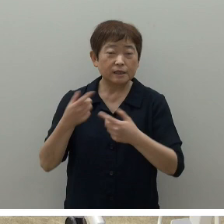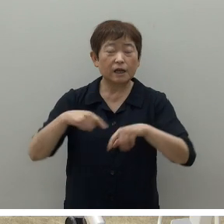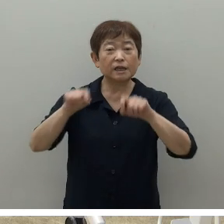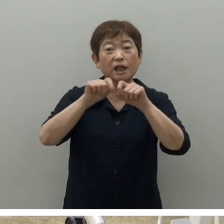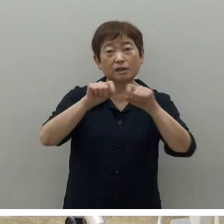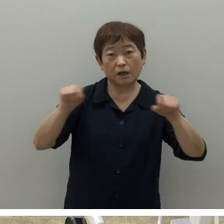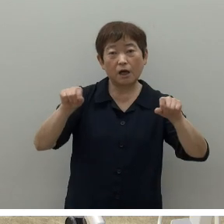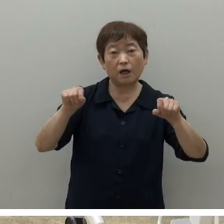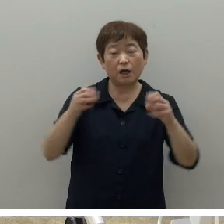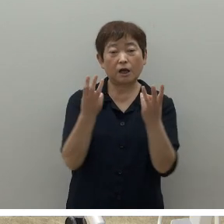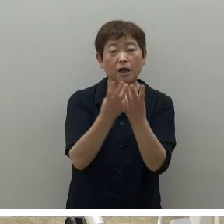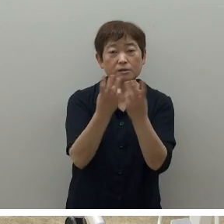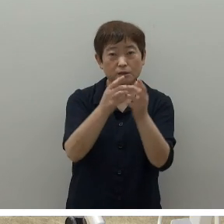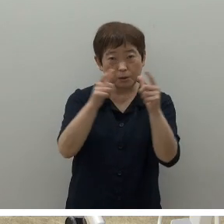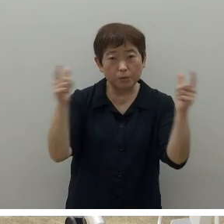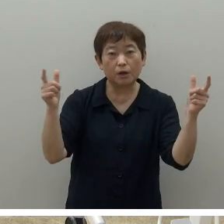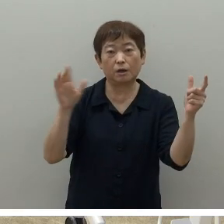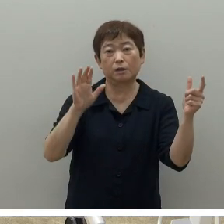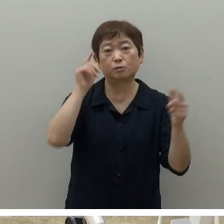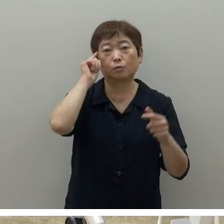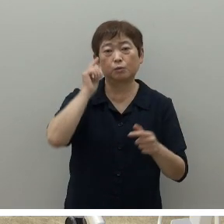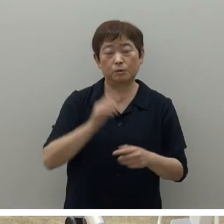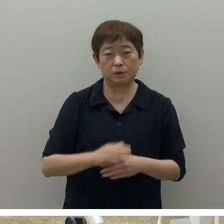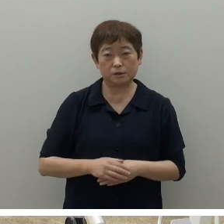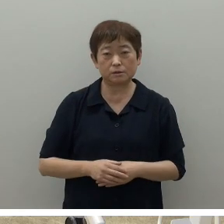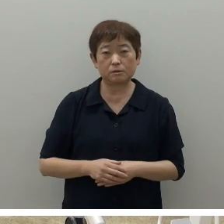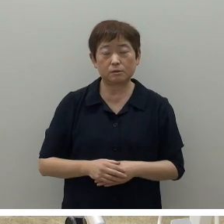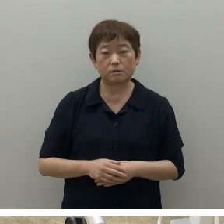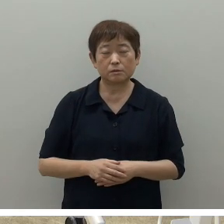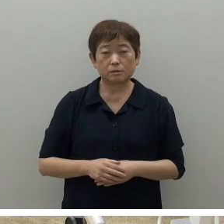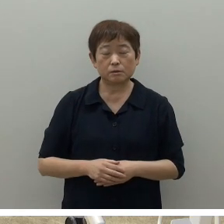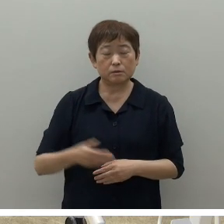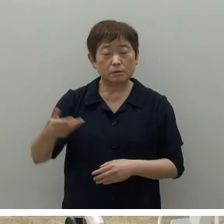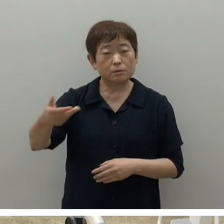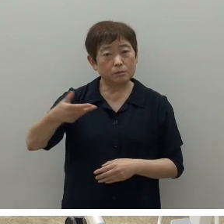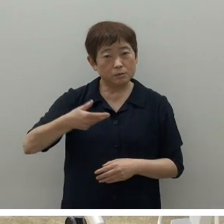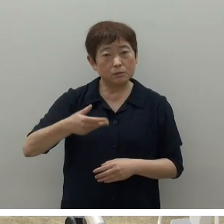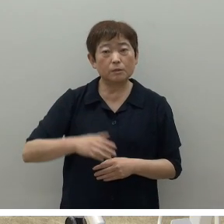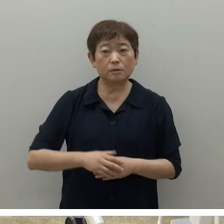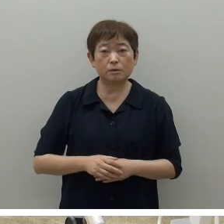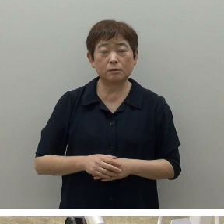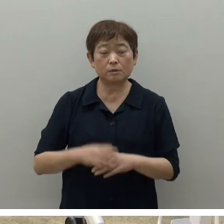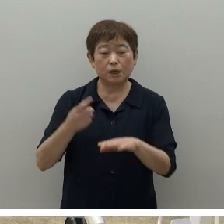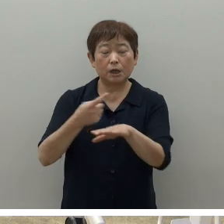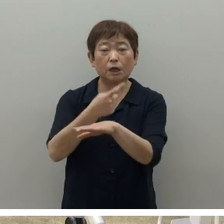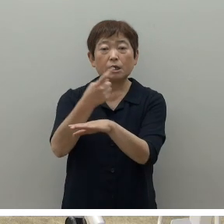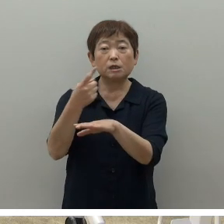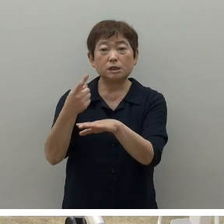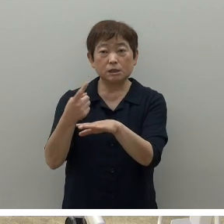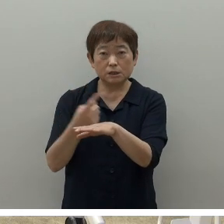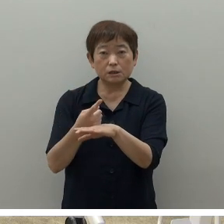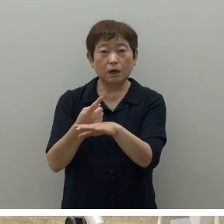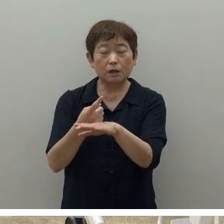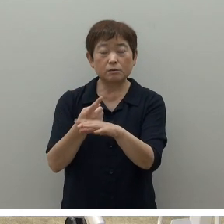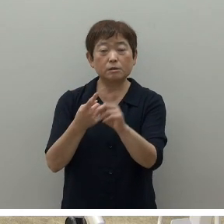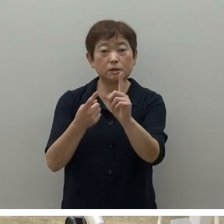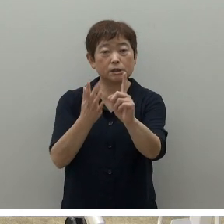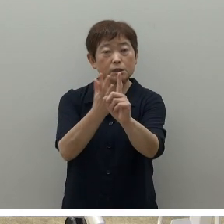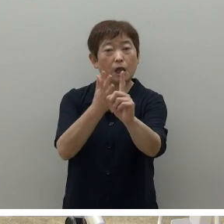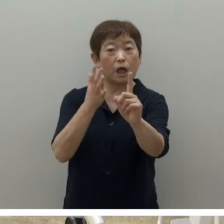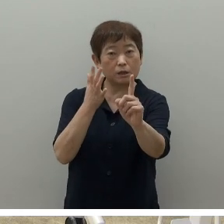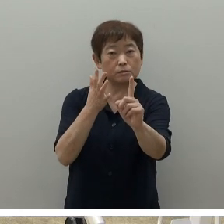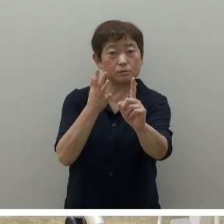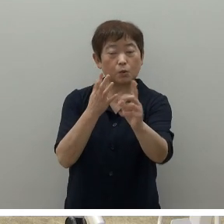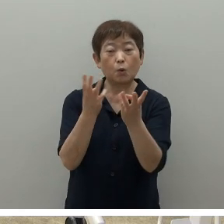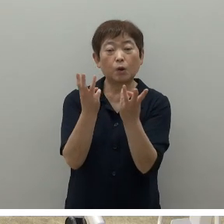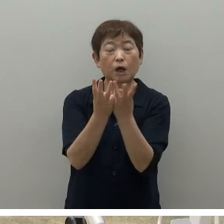たということでクリアできたと思っております。 この1番の 1時間あたりの1例円がこのあの倍増